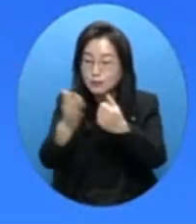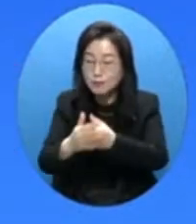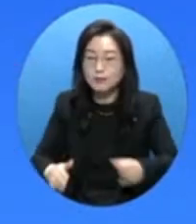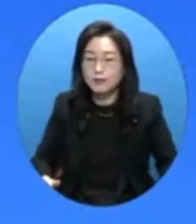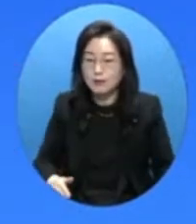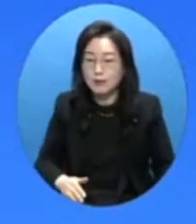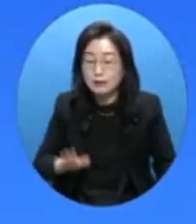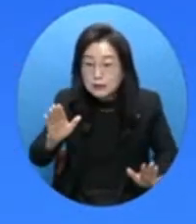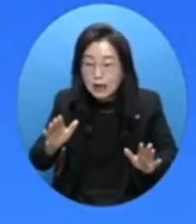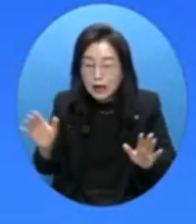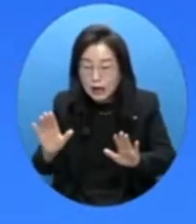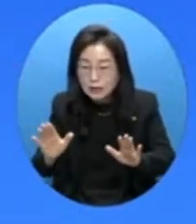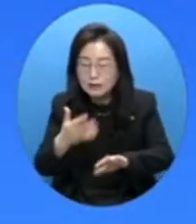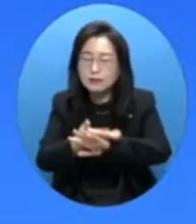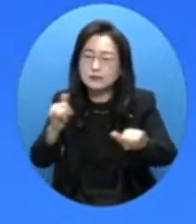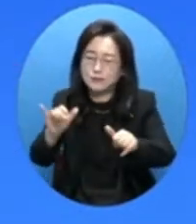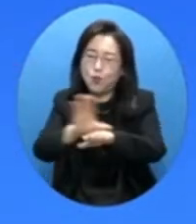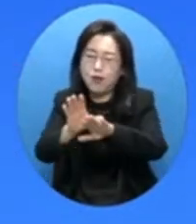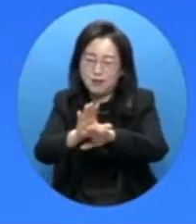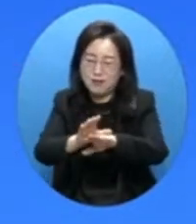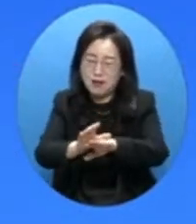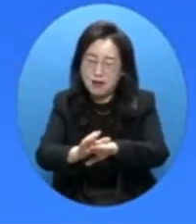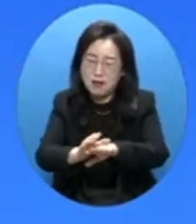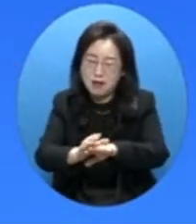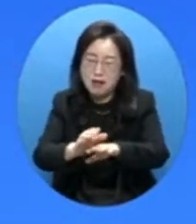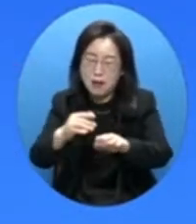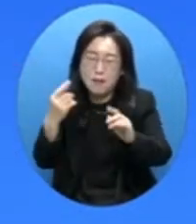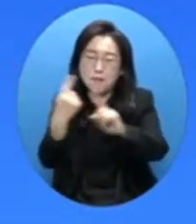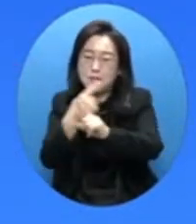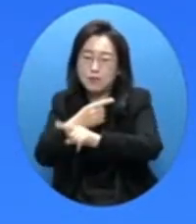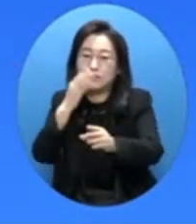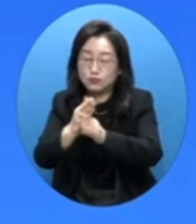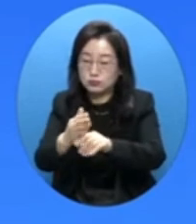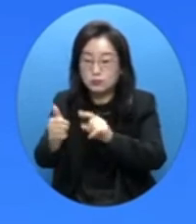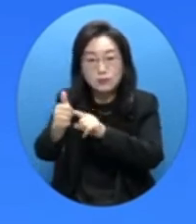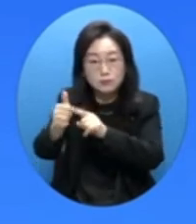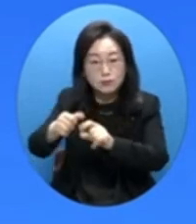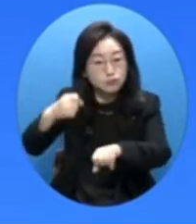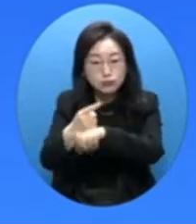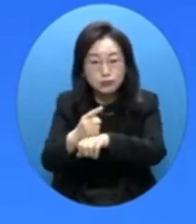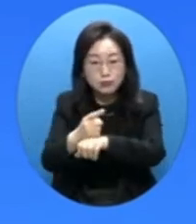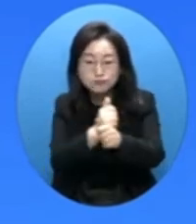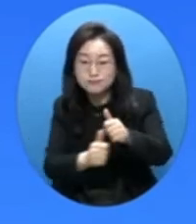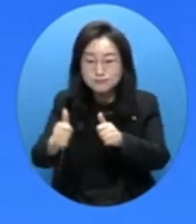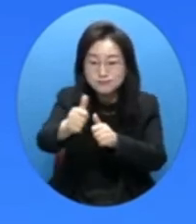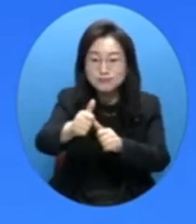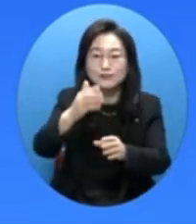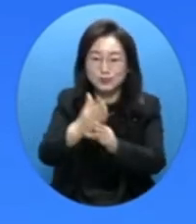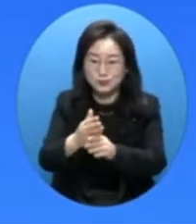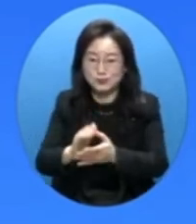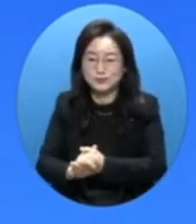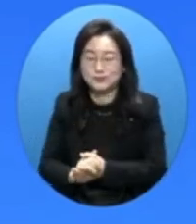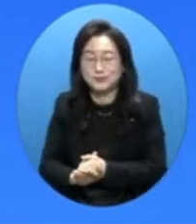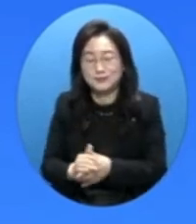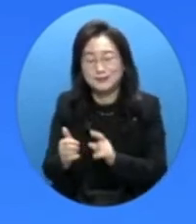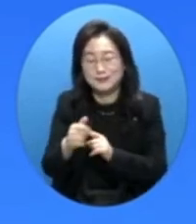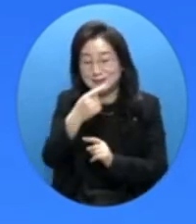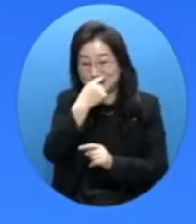훨씬 맨날 앞서 가지고 벌써 옷 남기고 시작했습니다 그런데요 자기 간증을 합니다